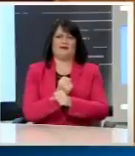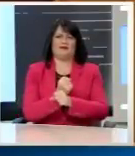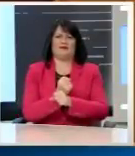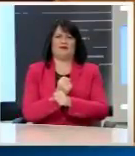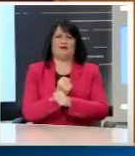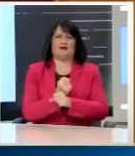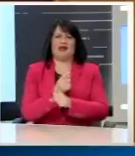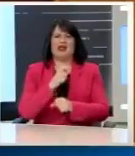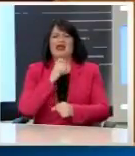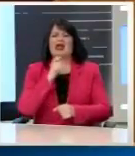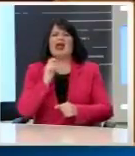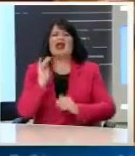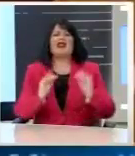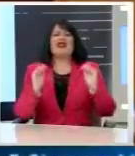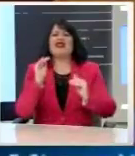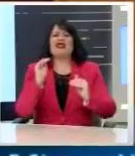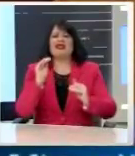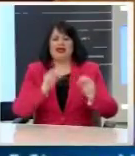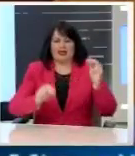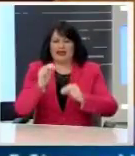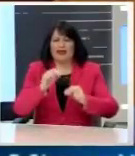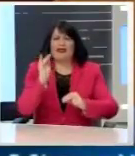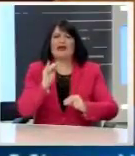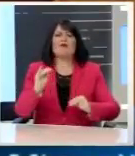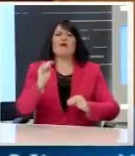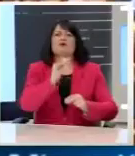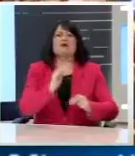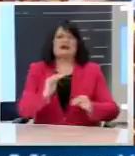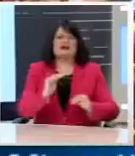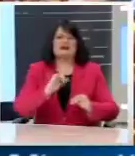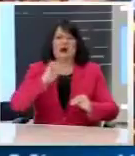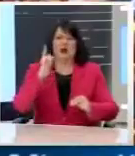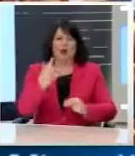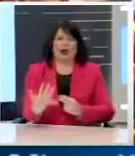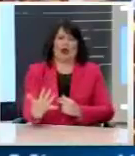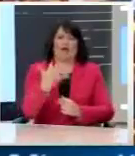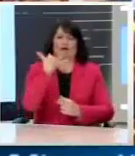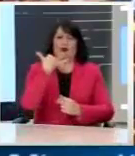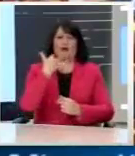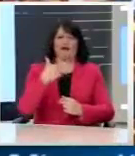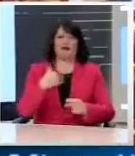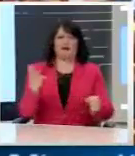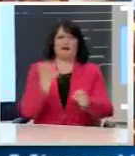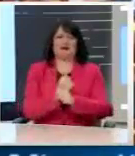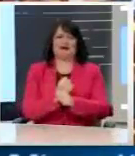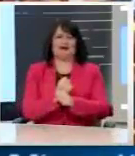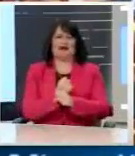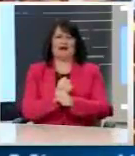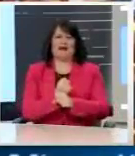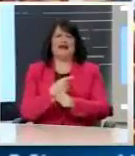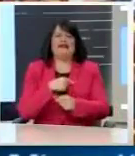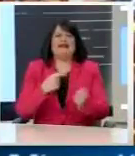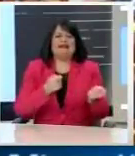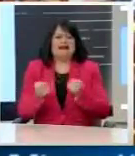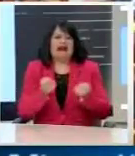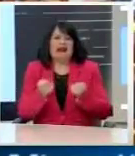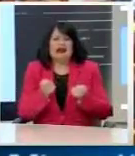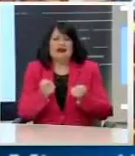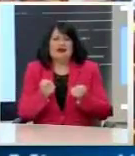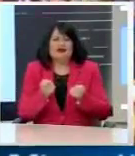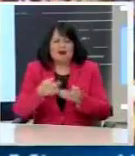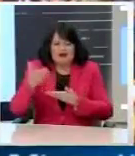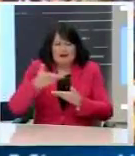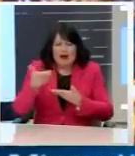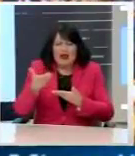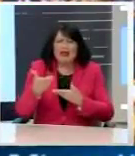άδημο ψήφισμα με όλα σχεδόν τότε τα μέσα απέναντί μας. Ποιον τύπο να ελέγξουμε? Ποια η